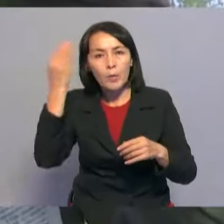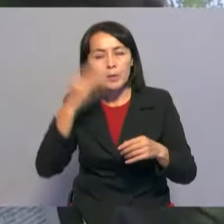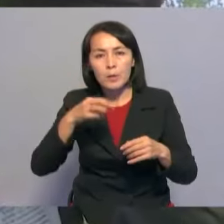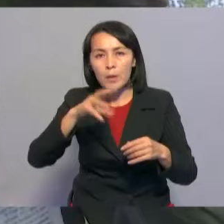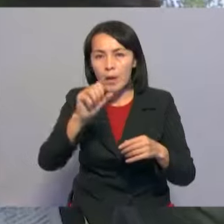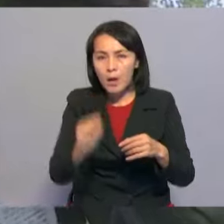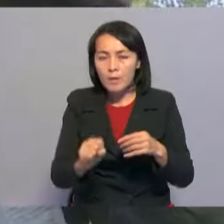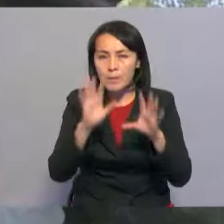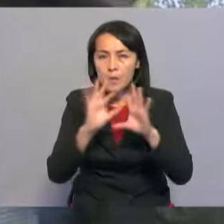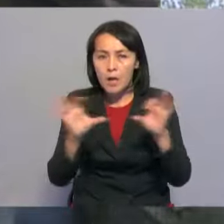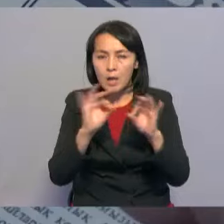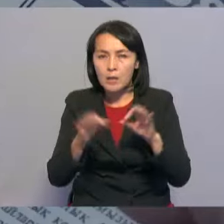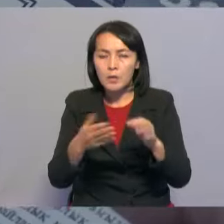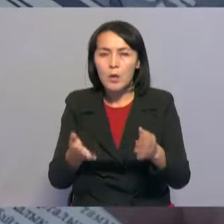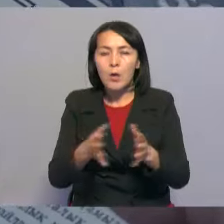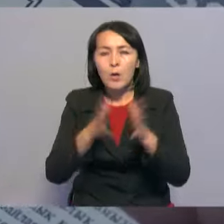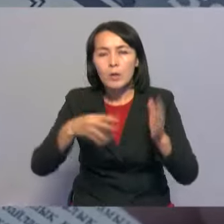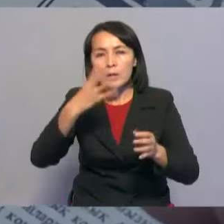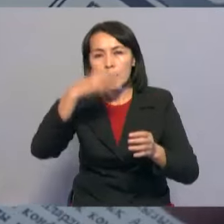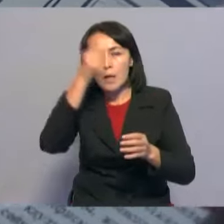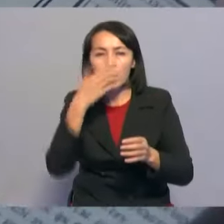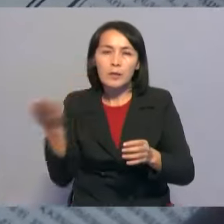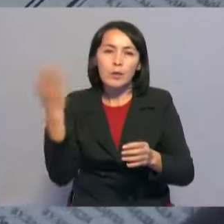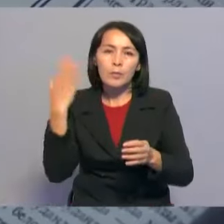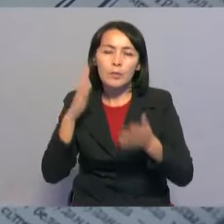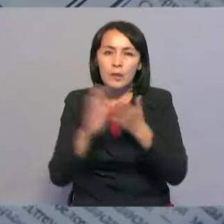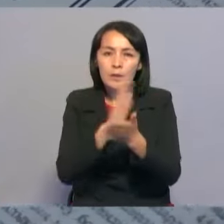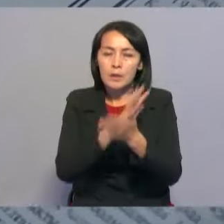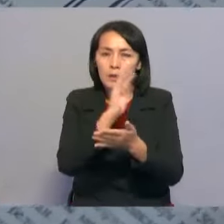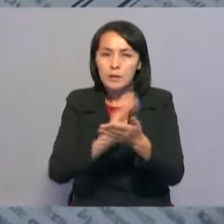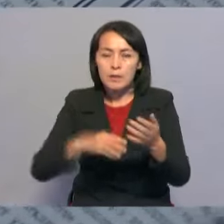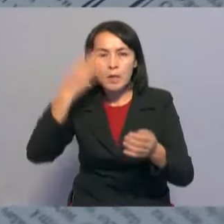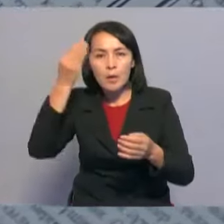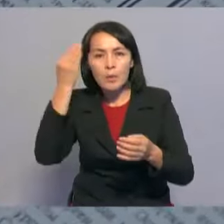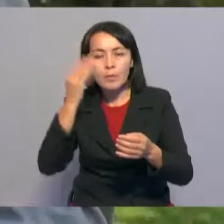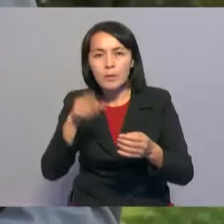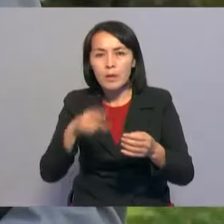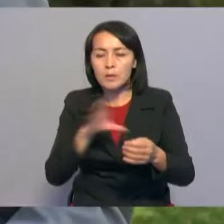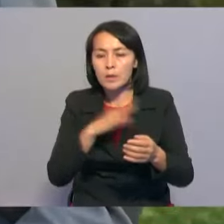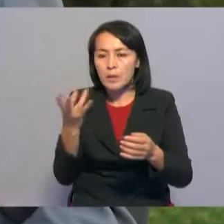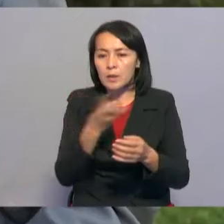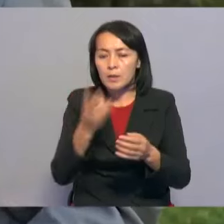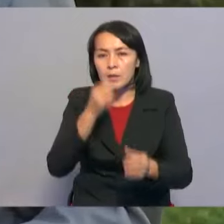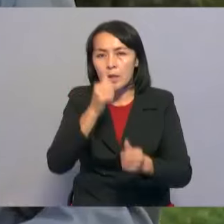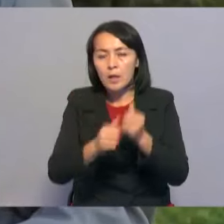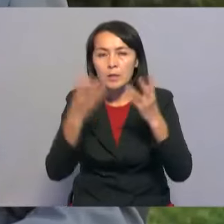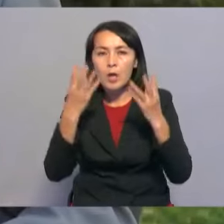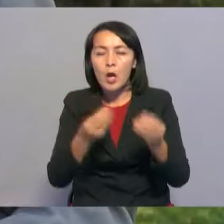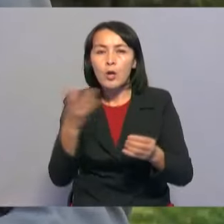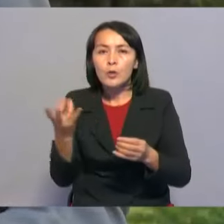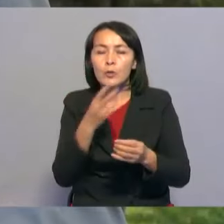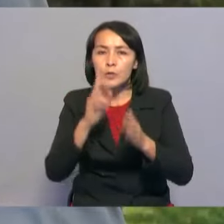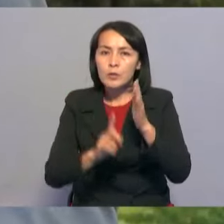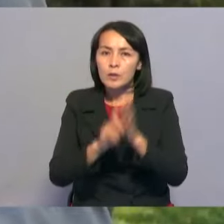Маулен Алимбетов опубликовал в прессе около 40 лет назад. По мнению профессора, когда потребность в энергии растет с каждым днем,